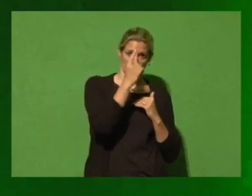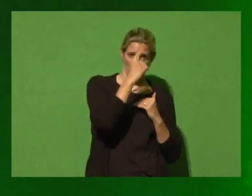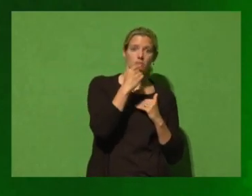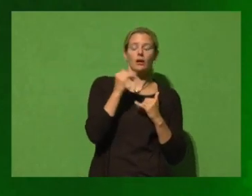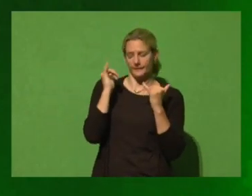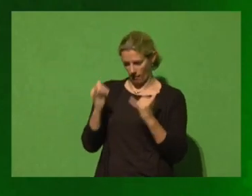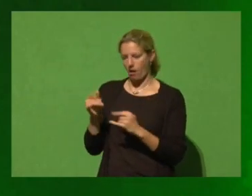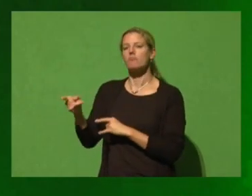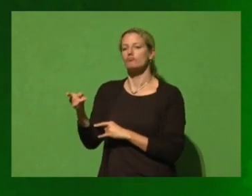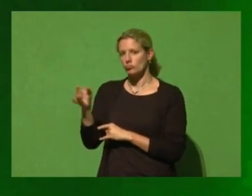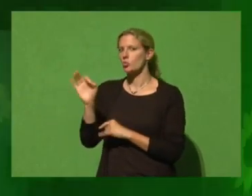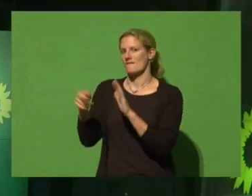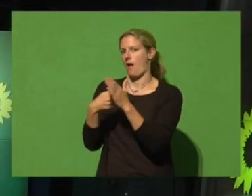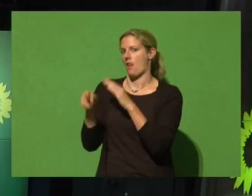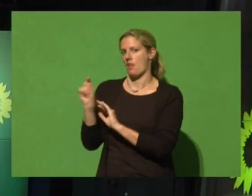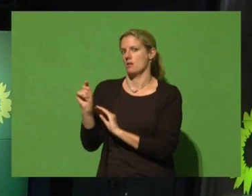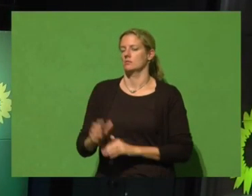gegeben.